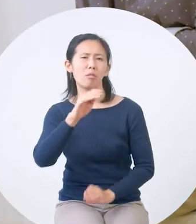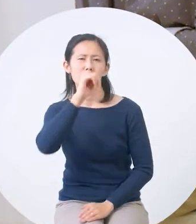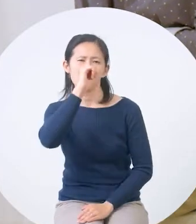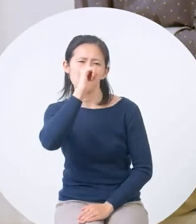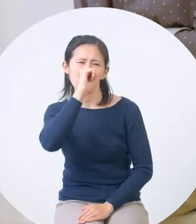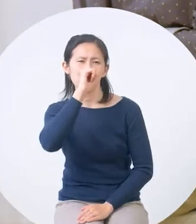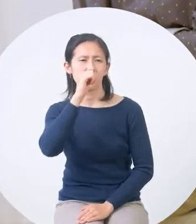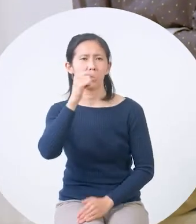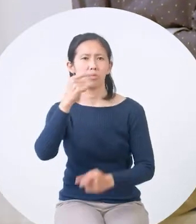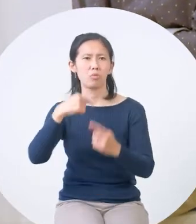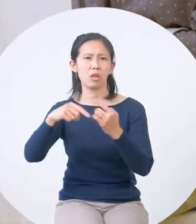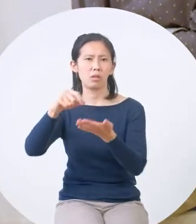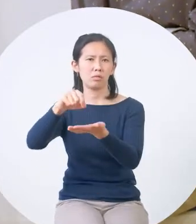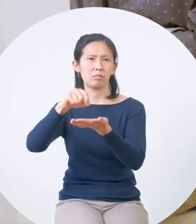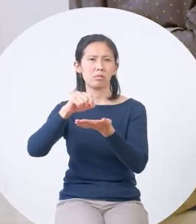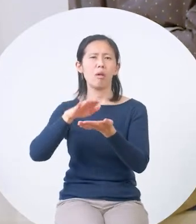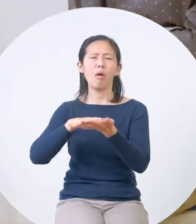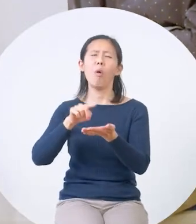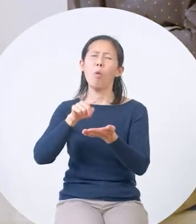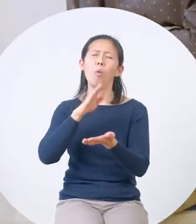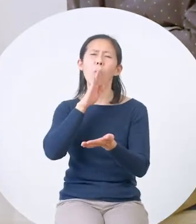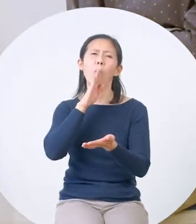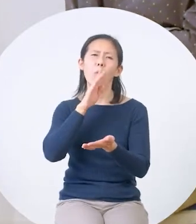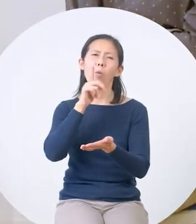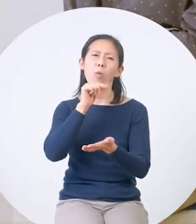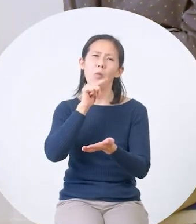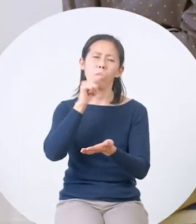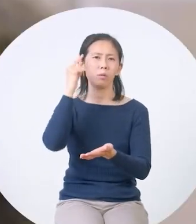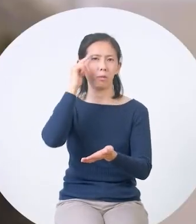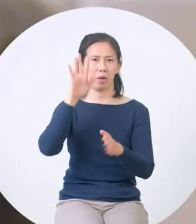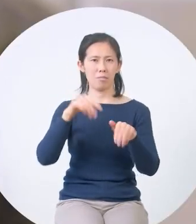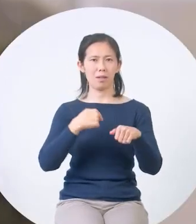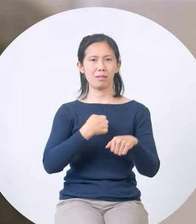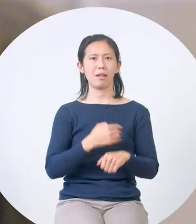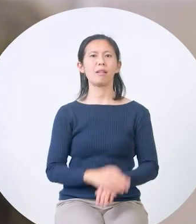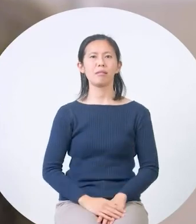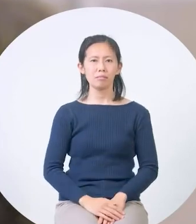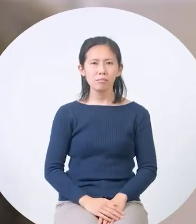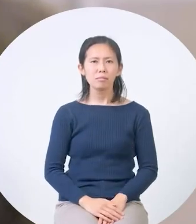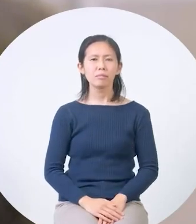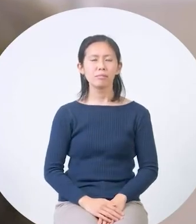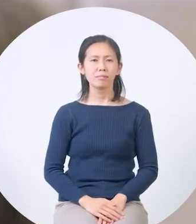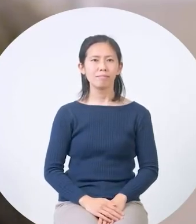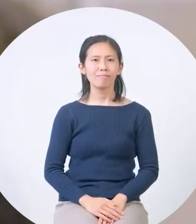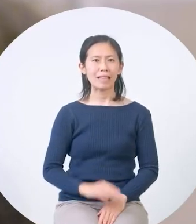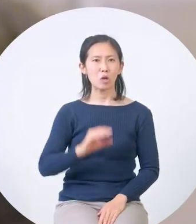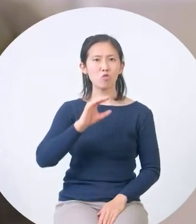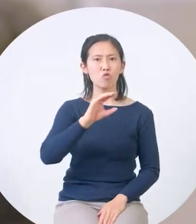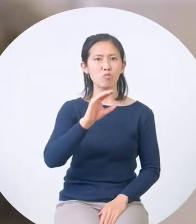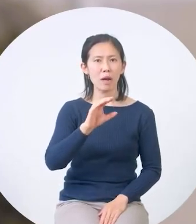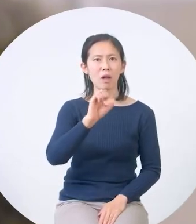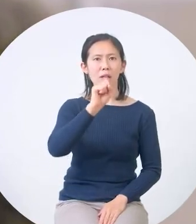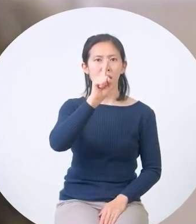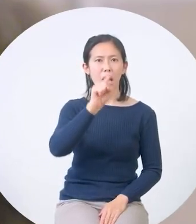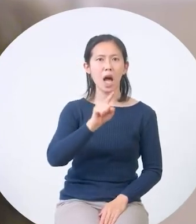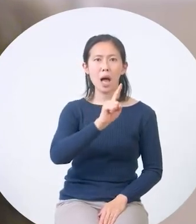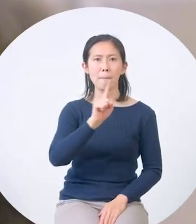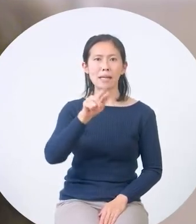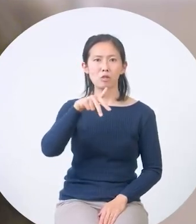をされてて、まあ、確かにそれも一つだなと思いました。 サービスエリアには音声案内のつい